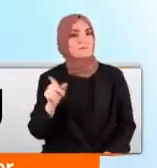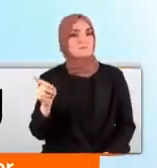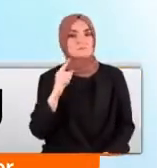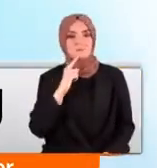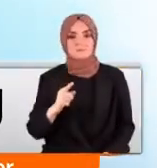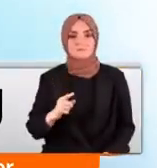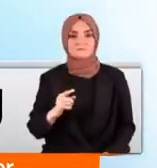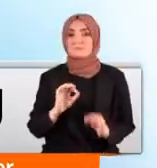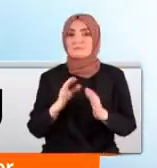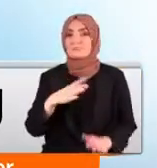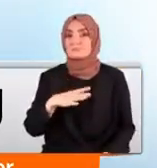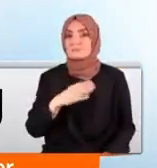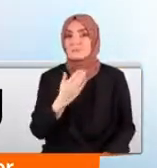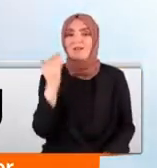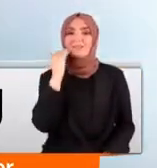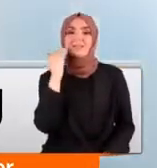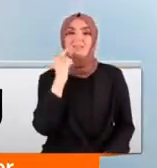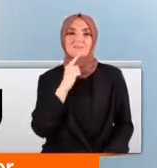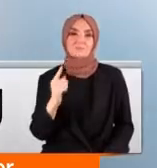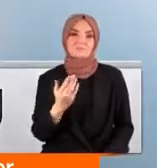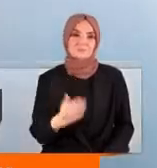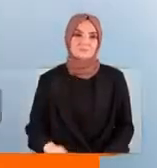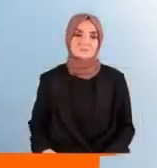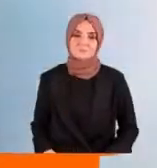istiyorsunuz? Anneanne!